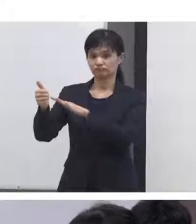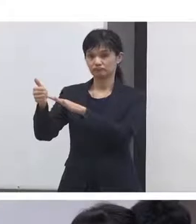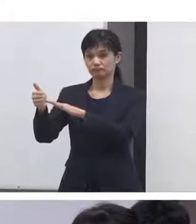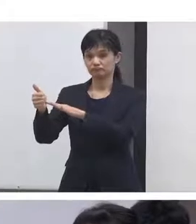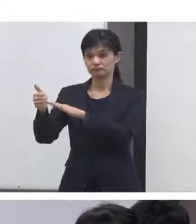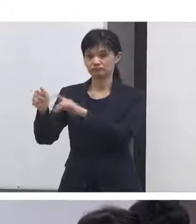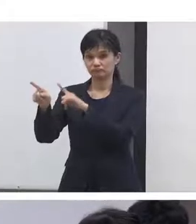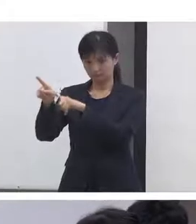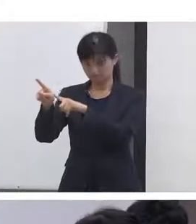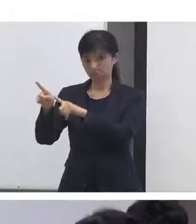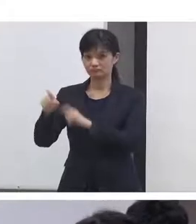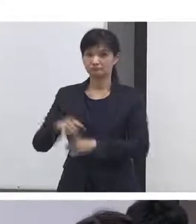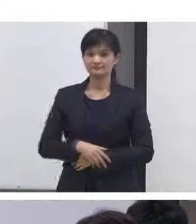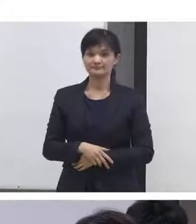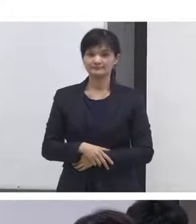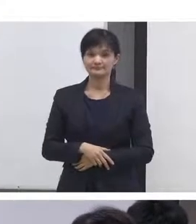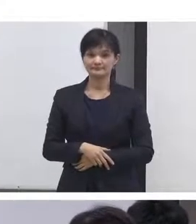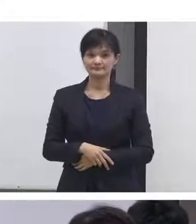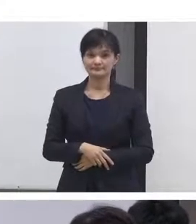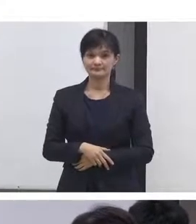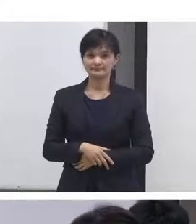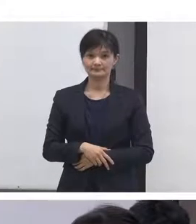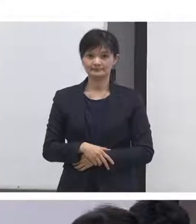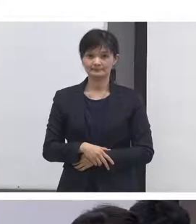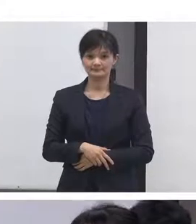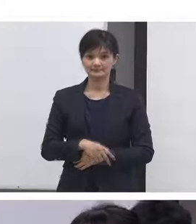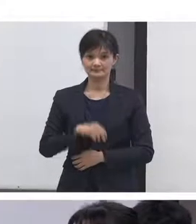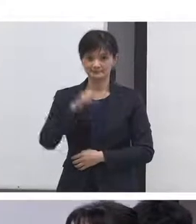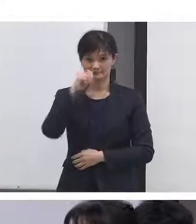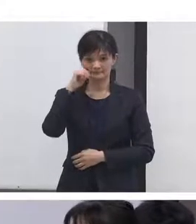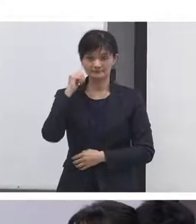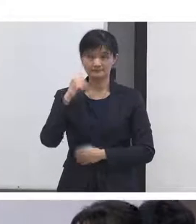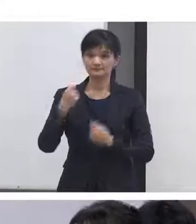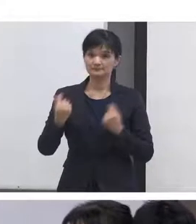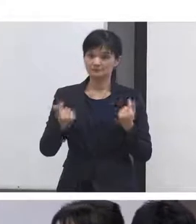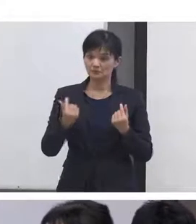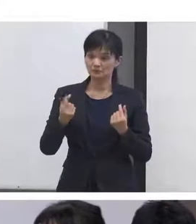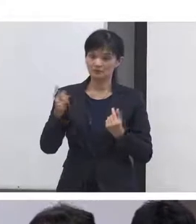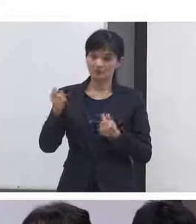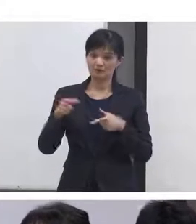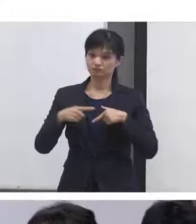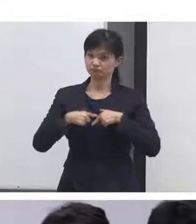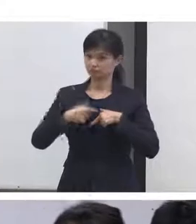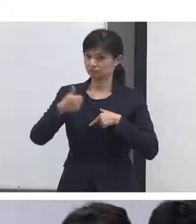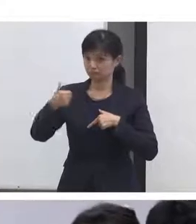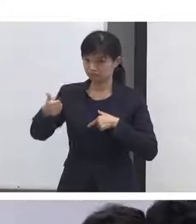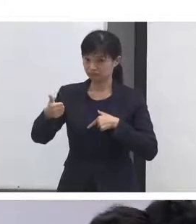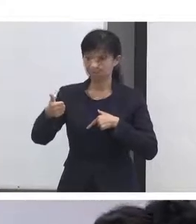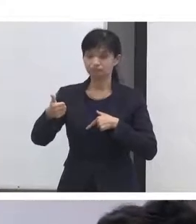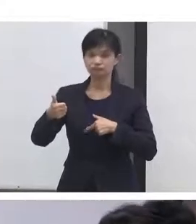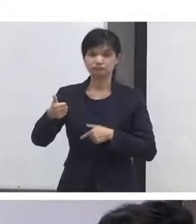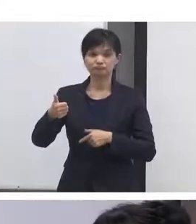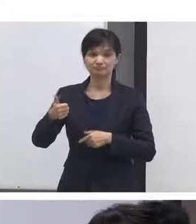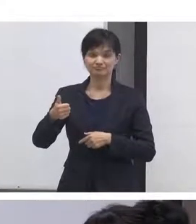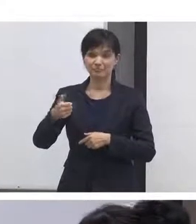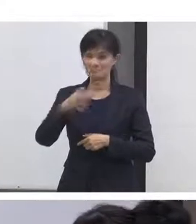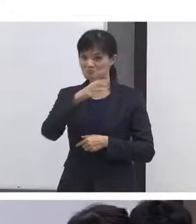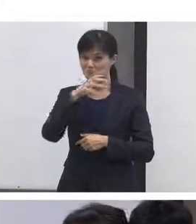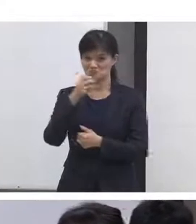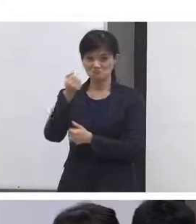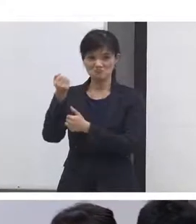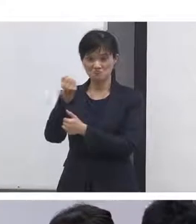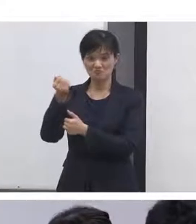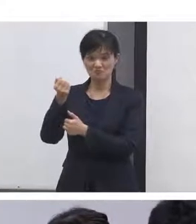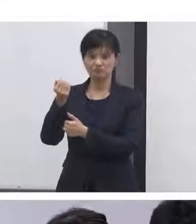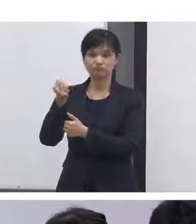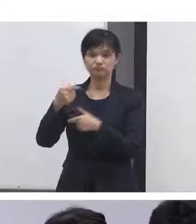种就是那叫什么好心的独裁者这样子来帮大家，对，善良的独裁者